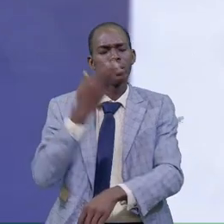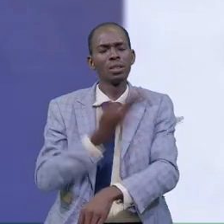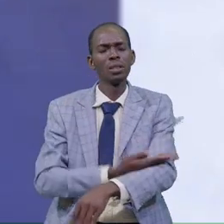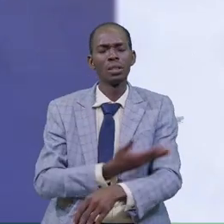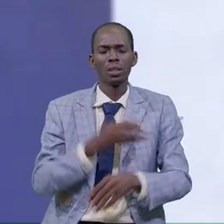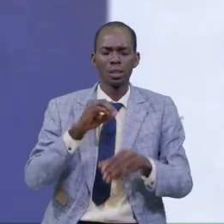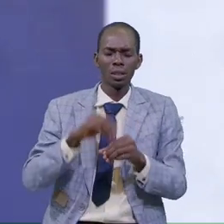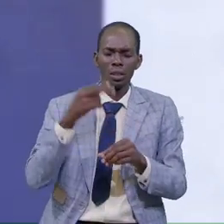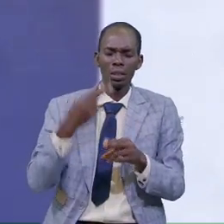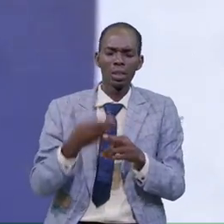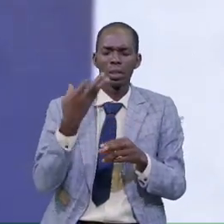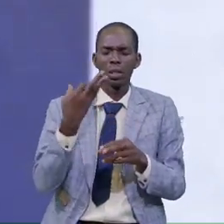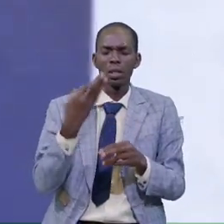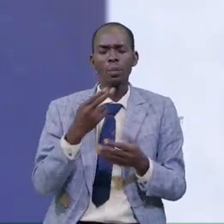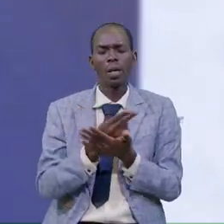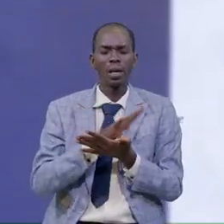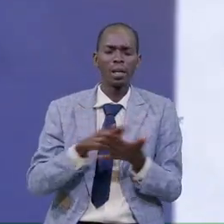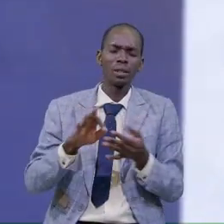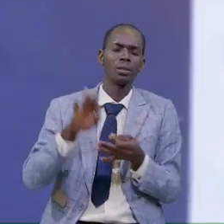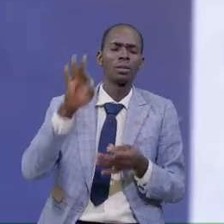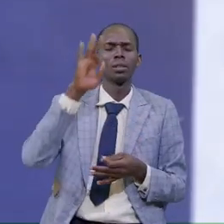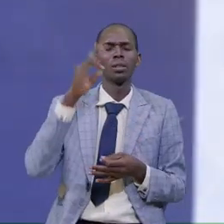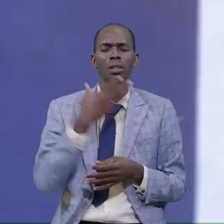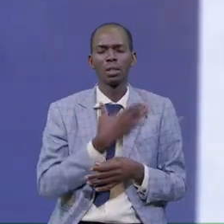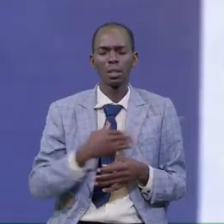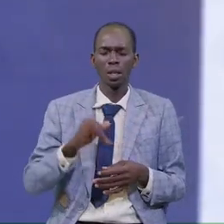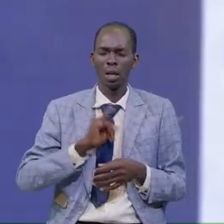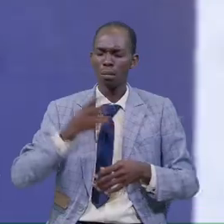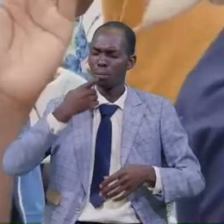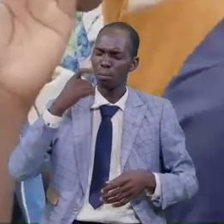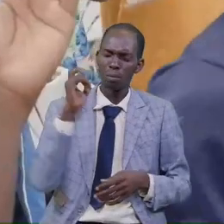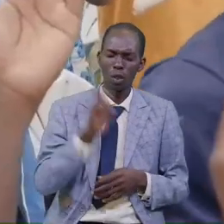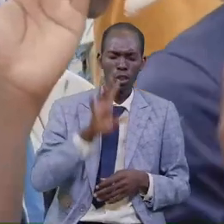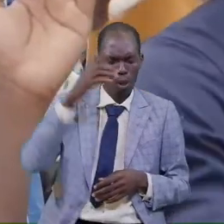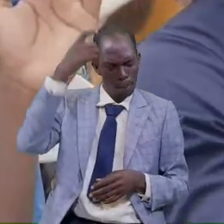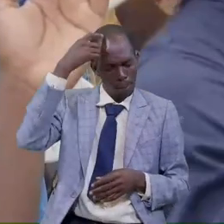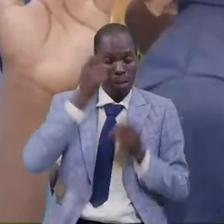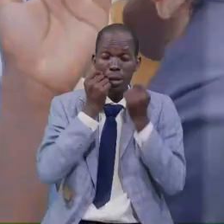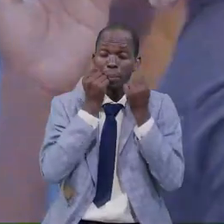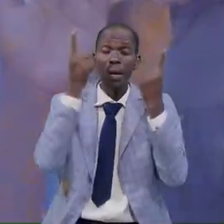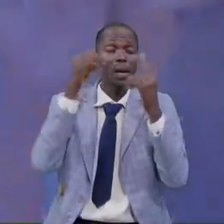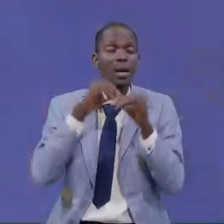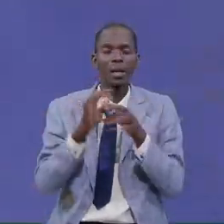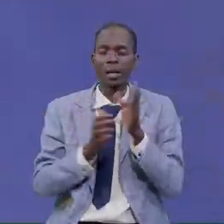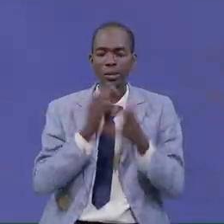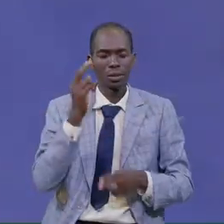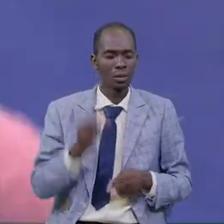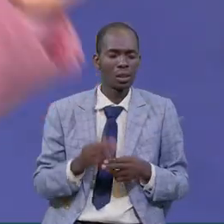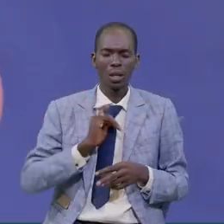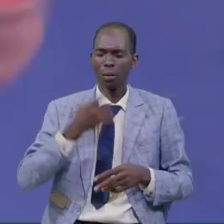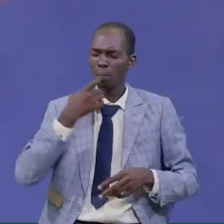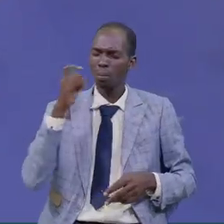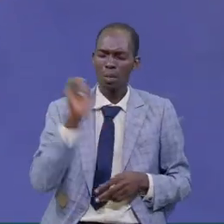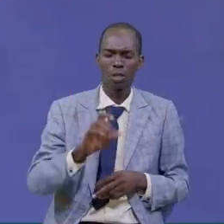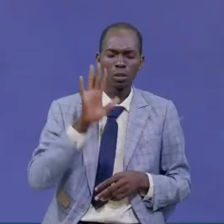du Saint-Esprit. Et je commande à ton cerveau, réveille-toi. Je commande à